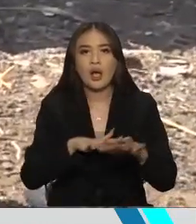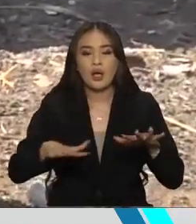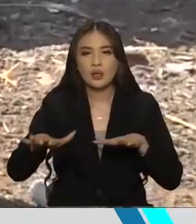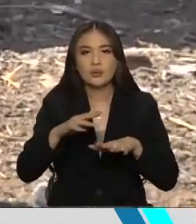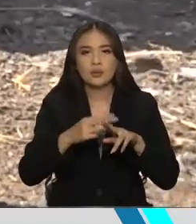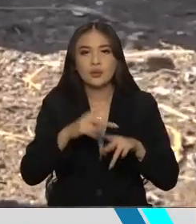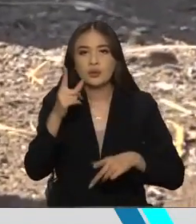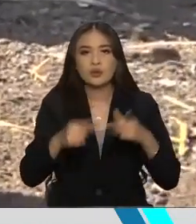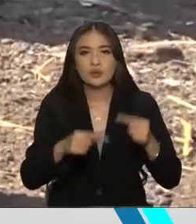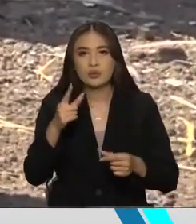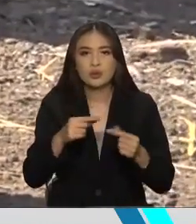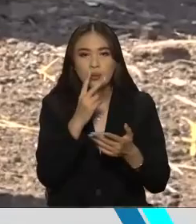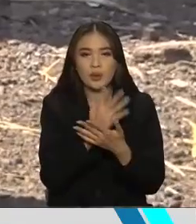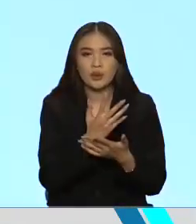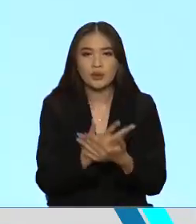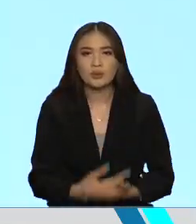қойылады.